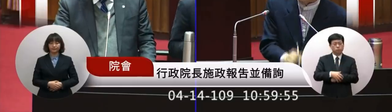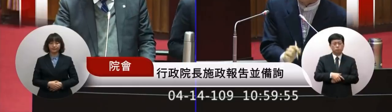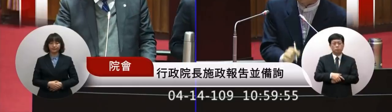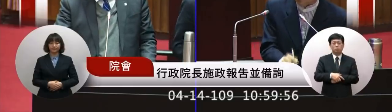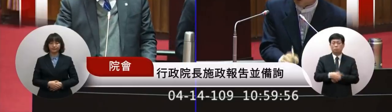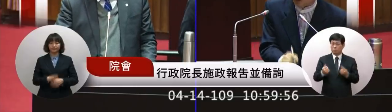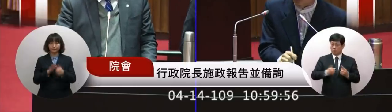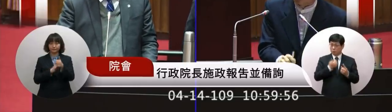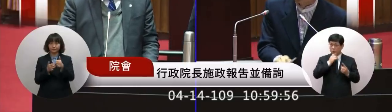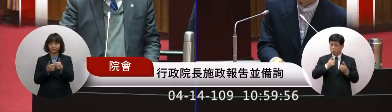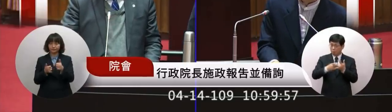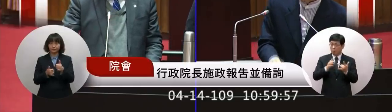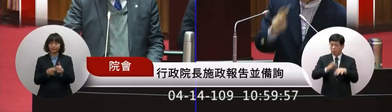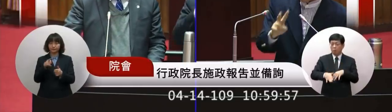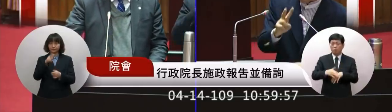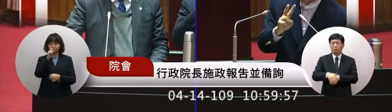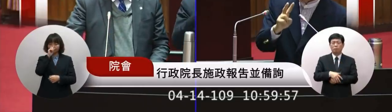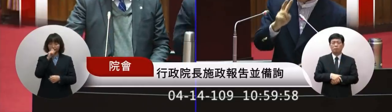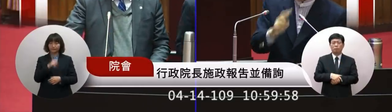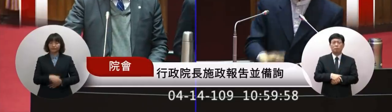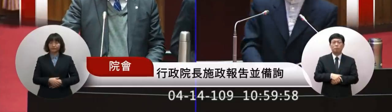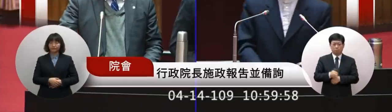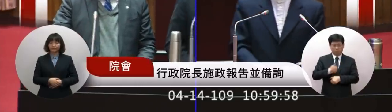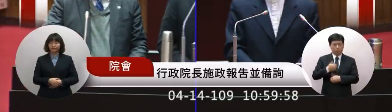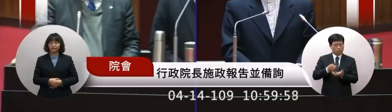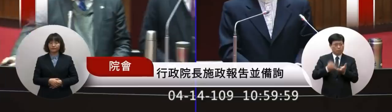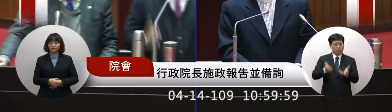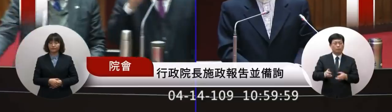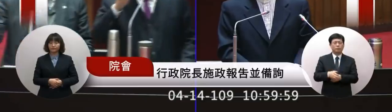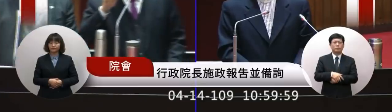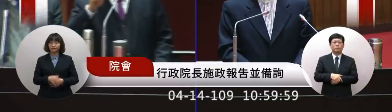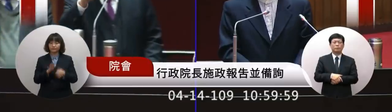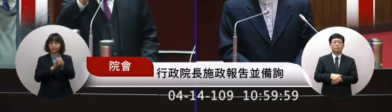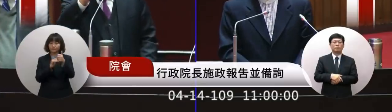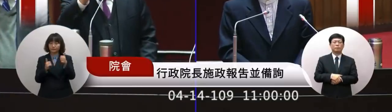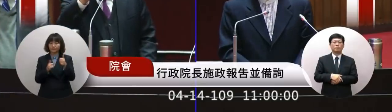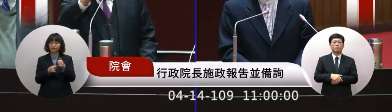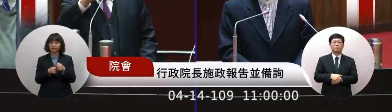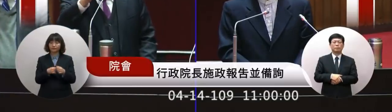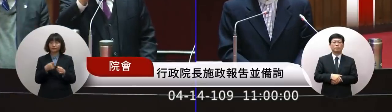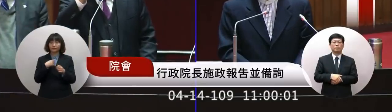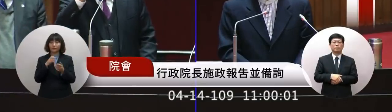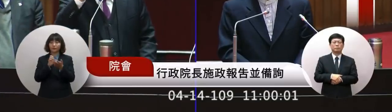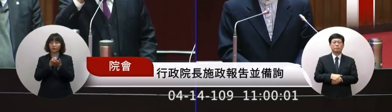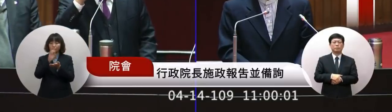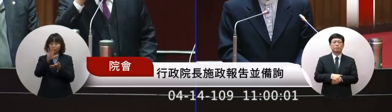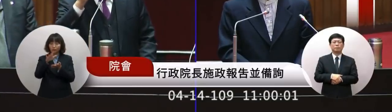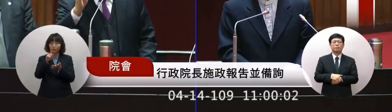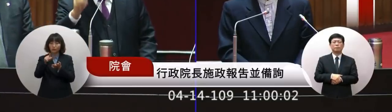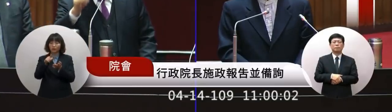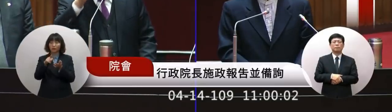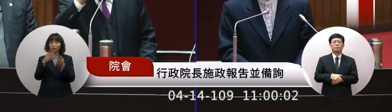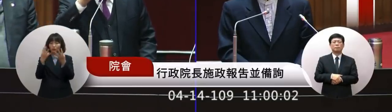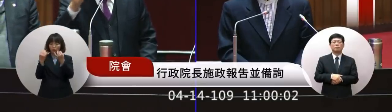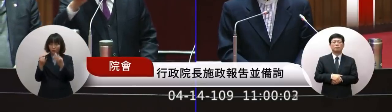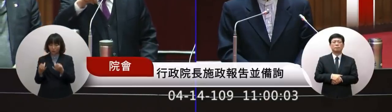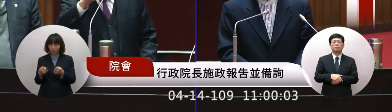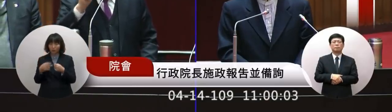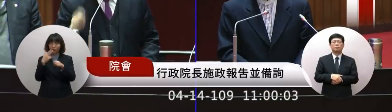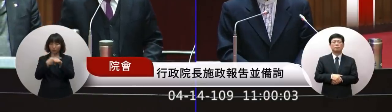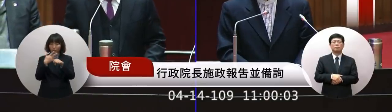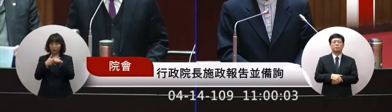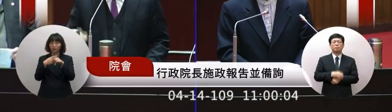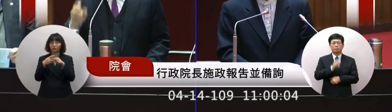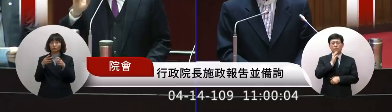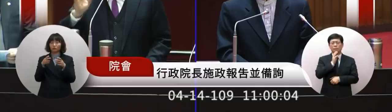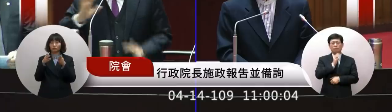因为已经发生这个漏洞哦。这两个今天丢嘞。 委员，我讲你有哪该拢用数据科学